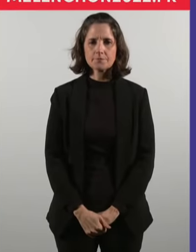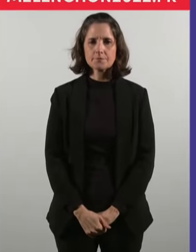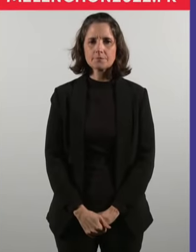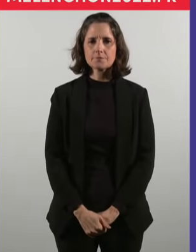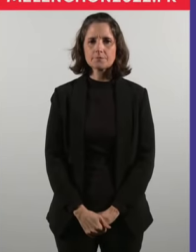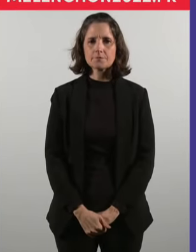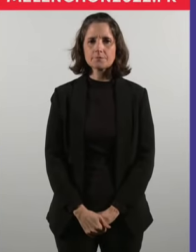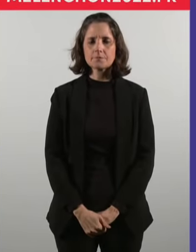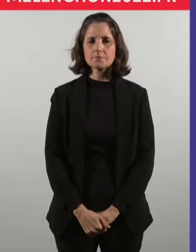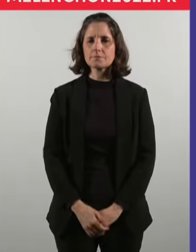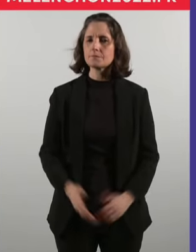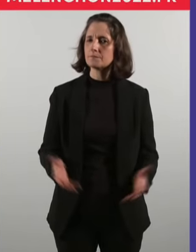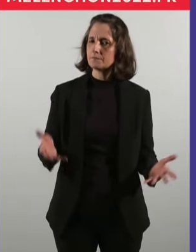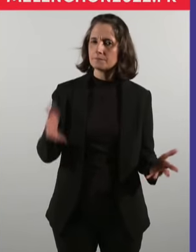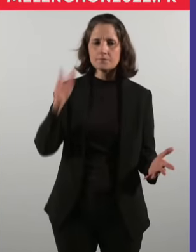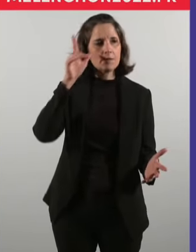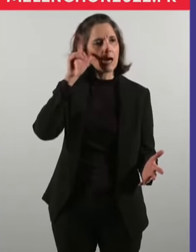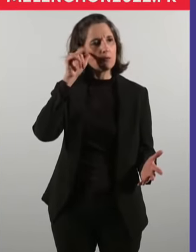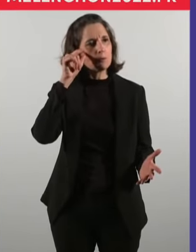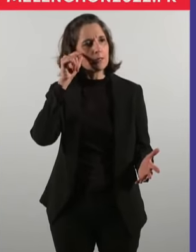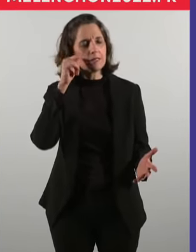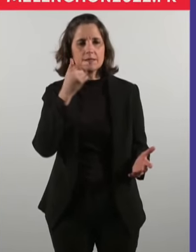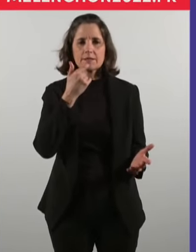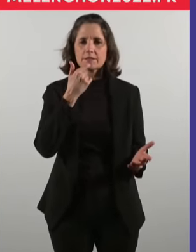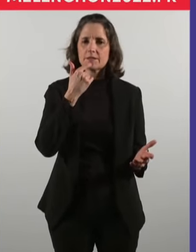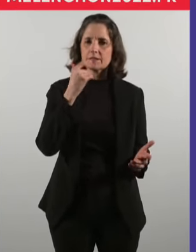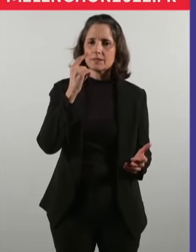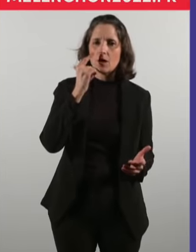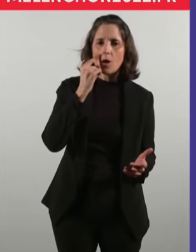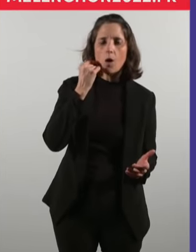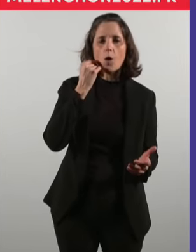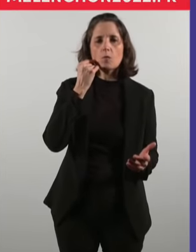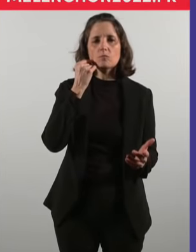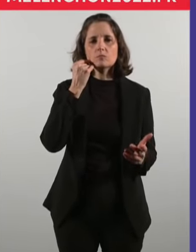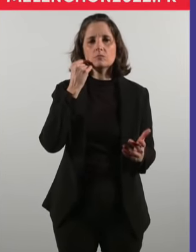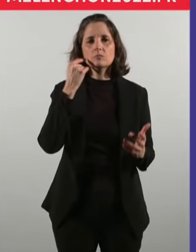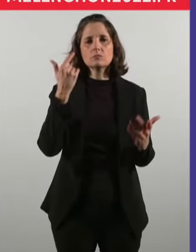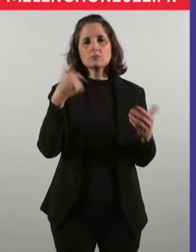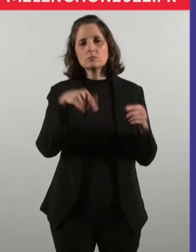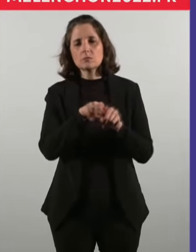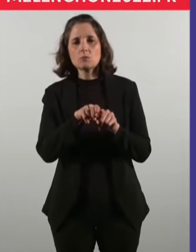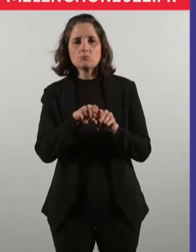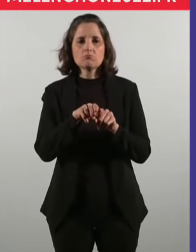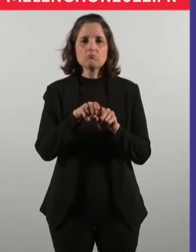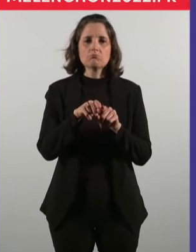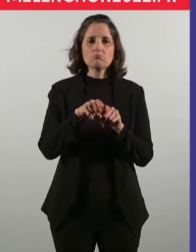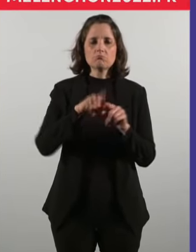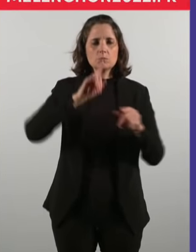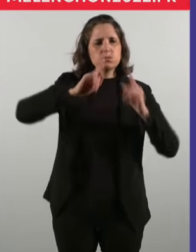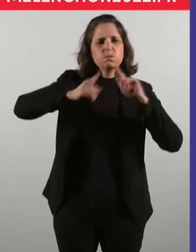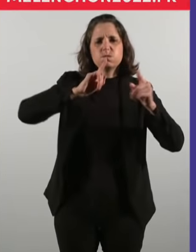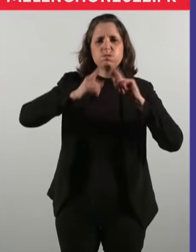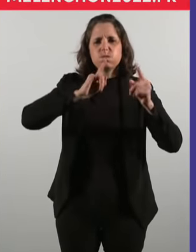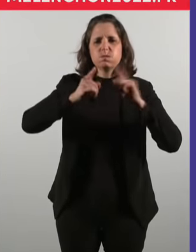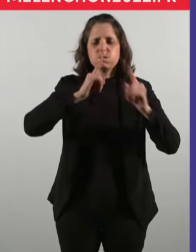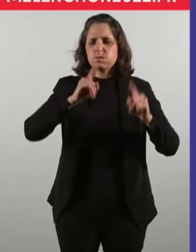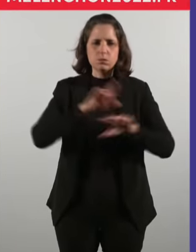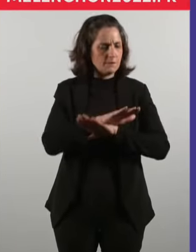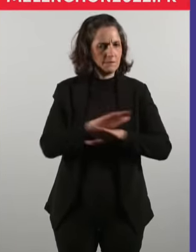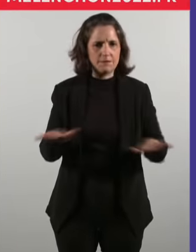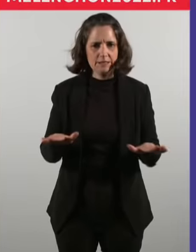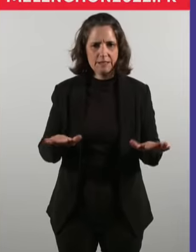La République s'est proclamée que les hommes ne chercheront jamais dans une dictature, même passagère, une trêve funeste et un lâche